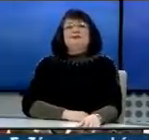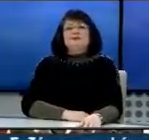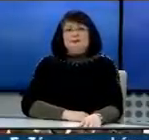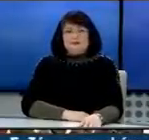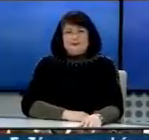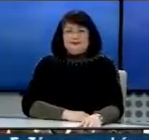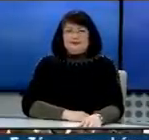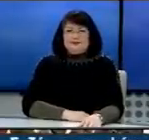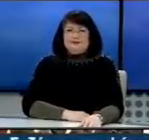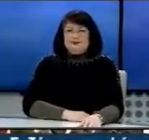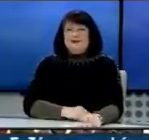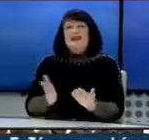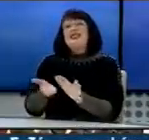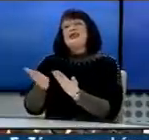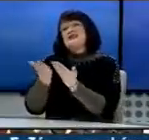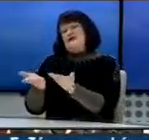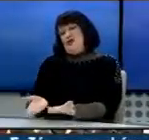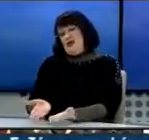Δεν σας κάνει καλό.